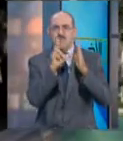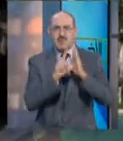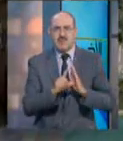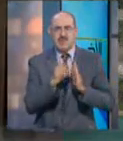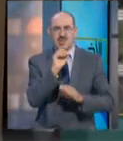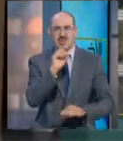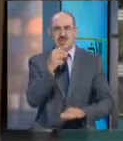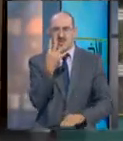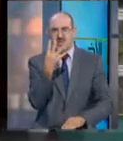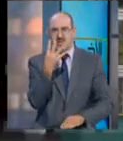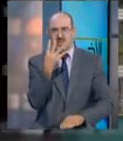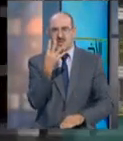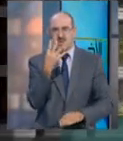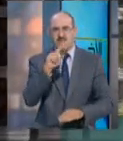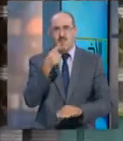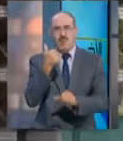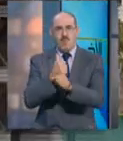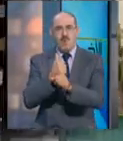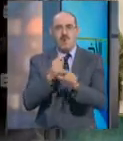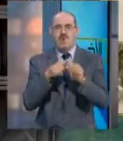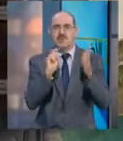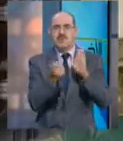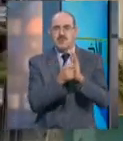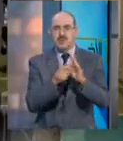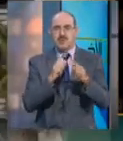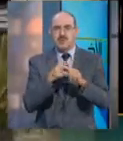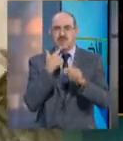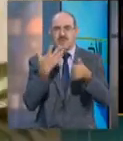رقم 0411 المؤرخ في